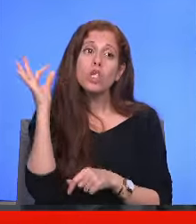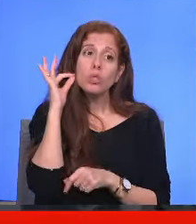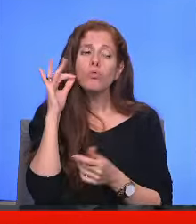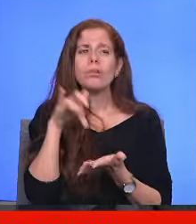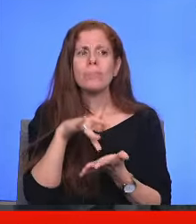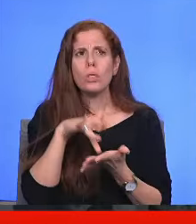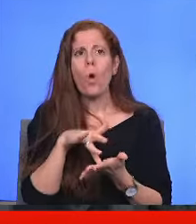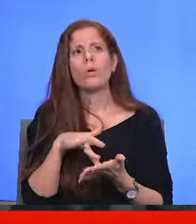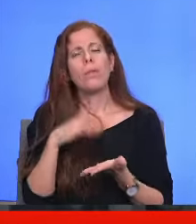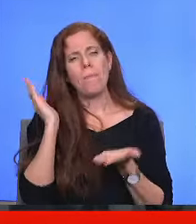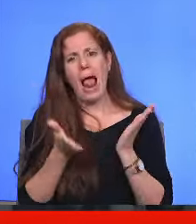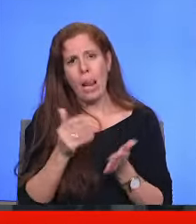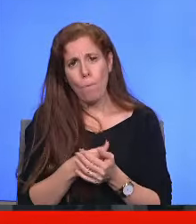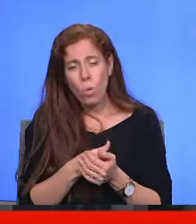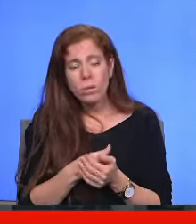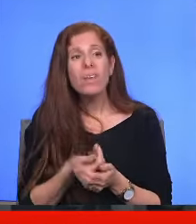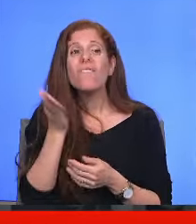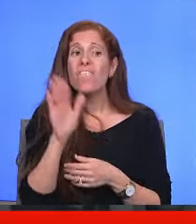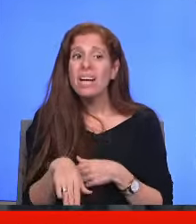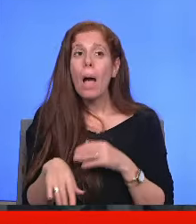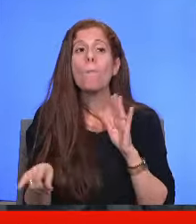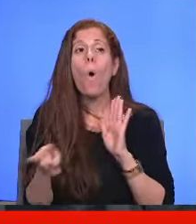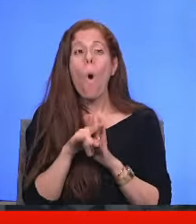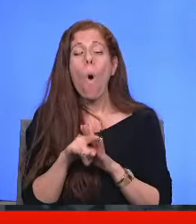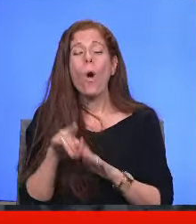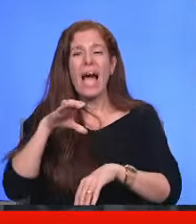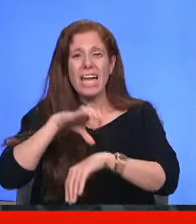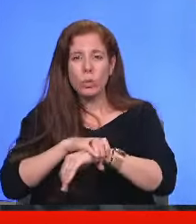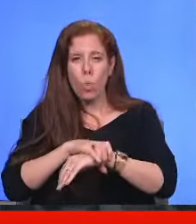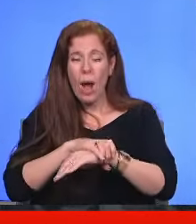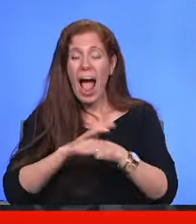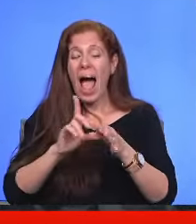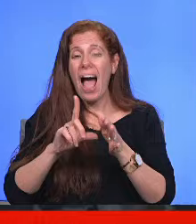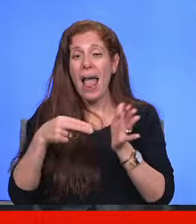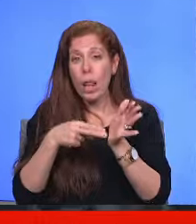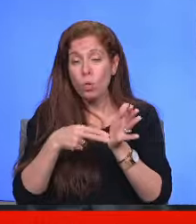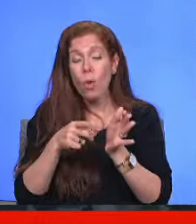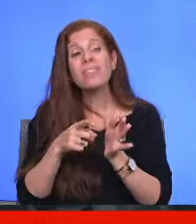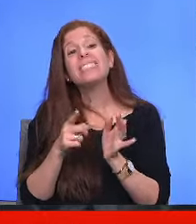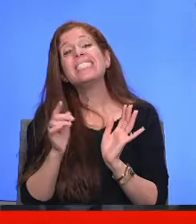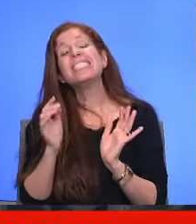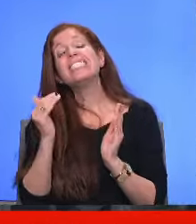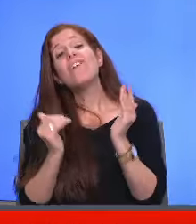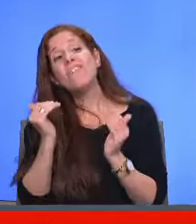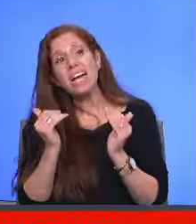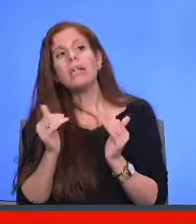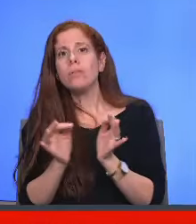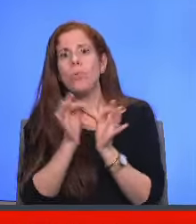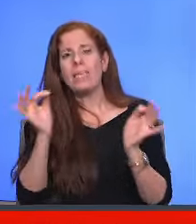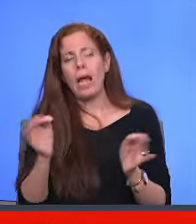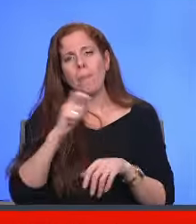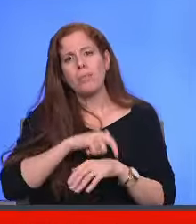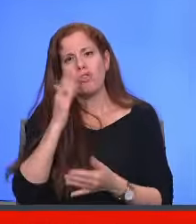בתוך מעגל האלימות. וגם חוק האיזוק האלקטרוני ספק אם יצא לדרך בזמן שנקבע בחוק.